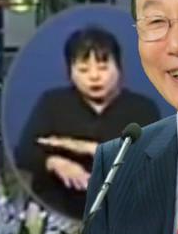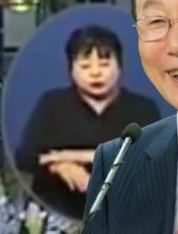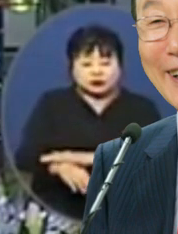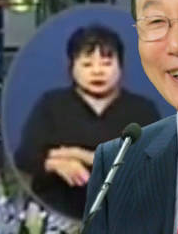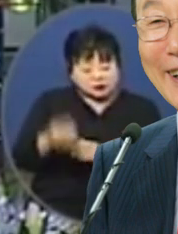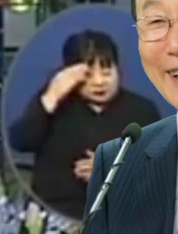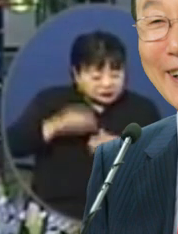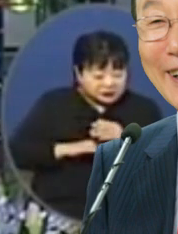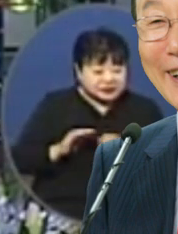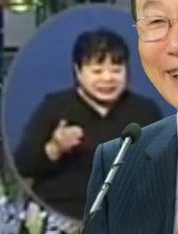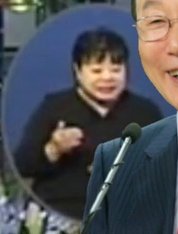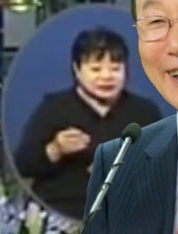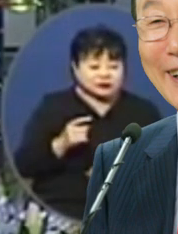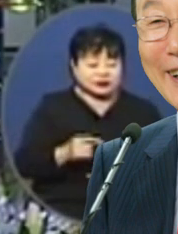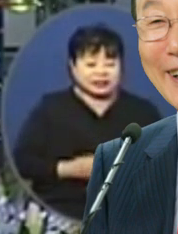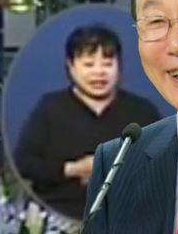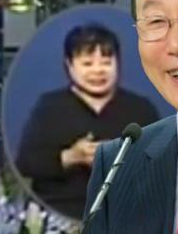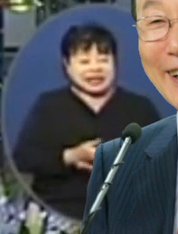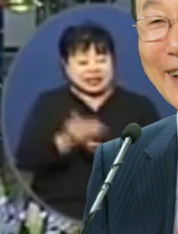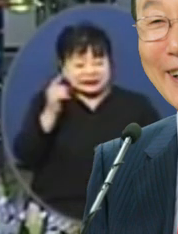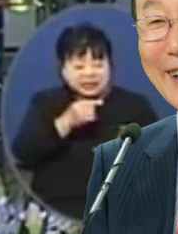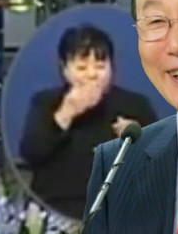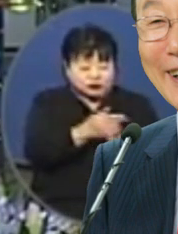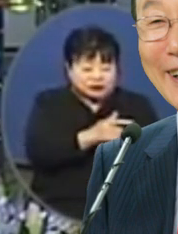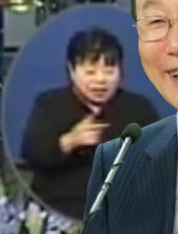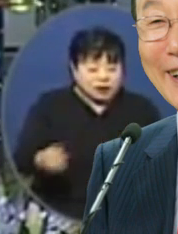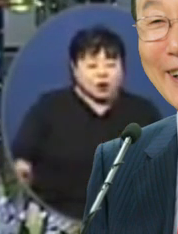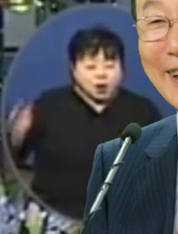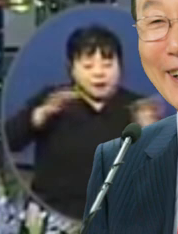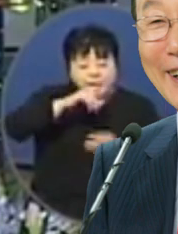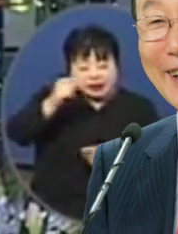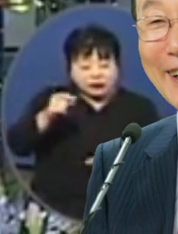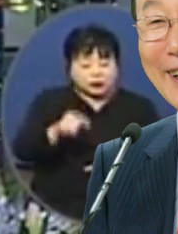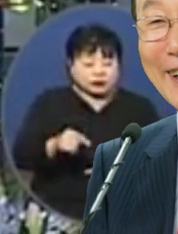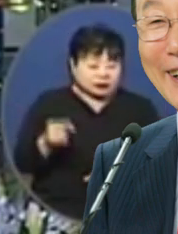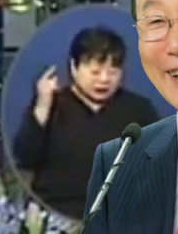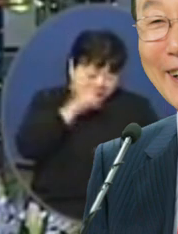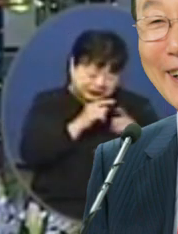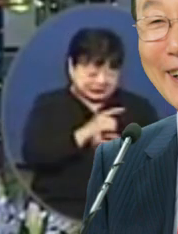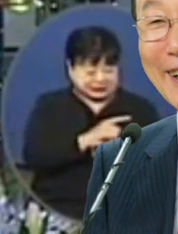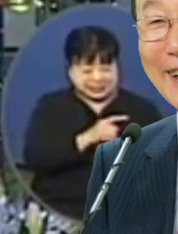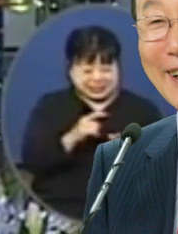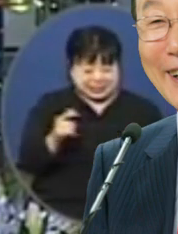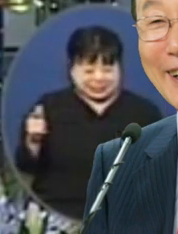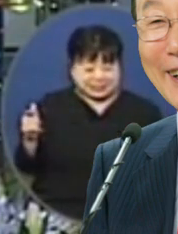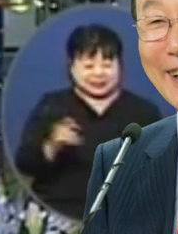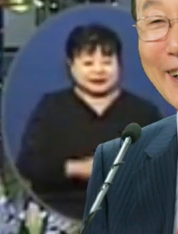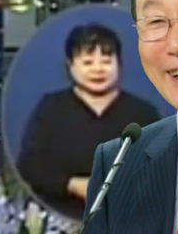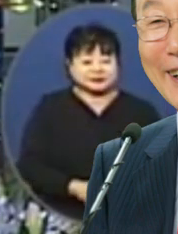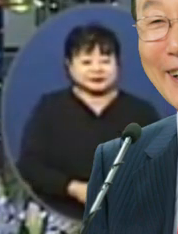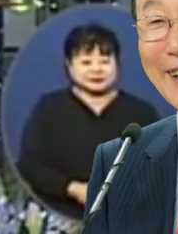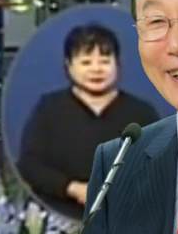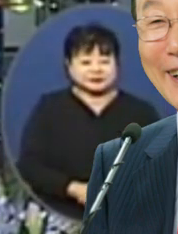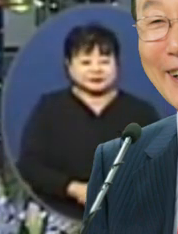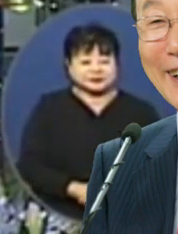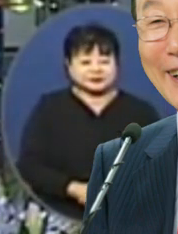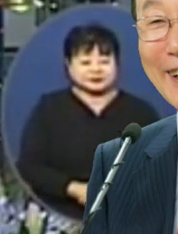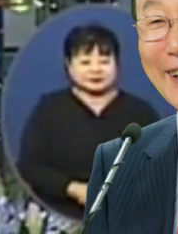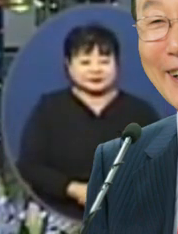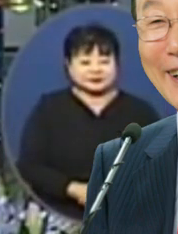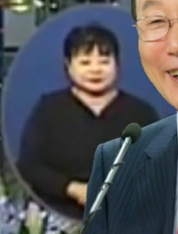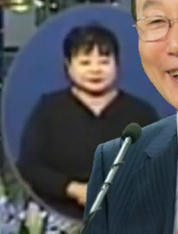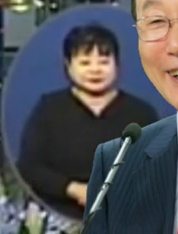내 그늘이 되시나니 낮에 해가 너를 상하게 하지 아니하며 밤에 달도 너를 해치지 아니할 것이다.